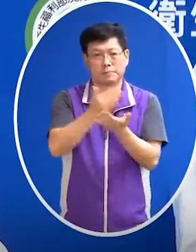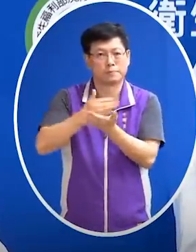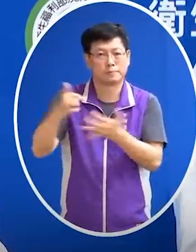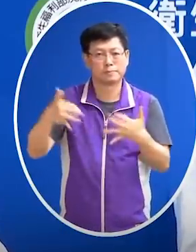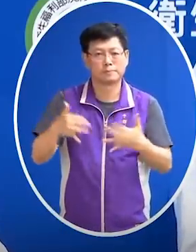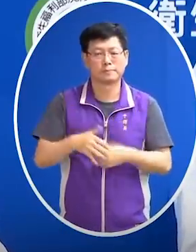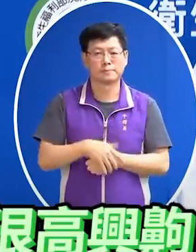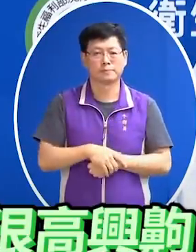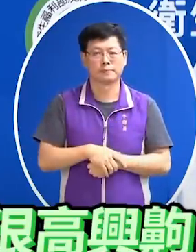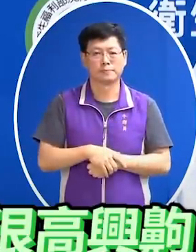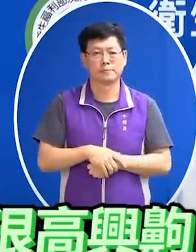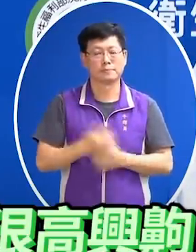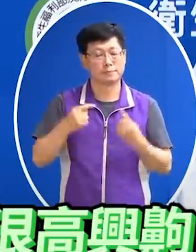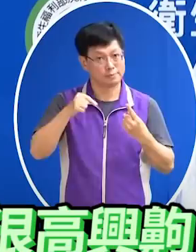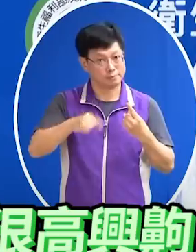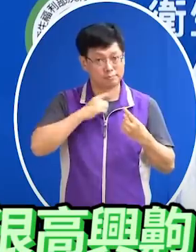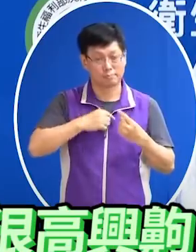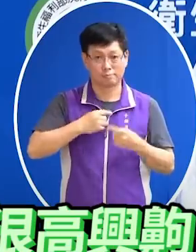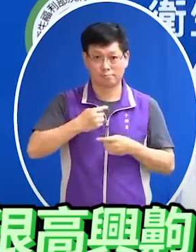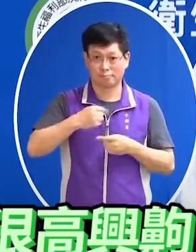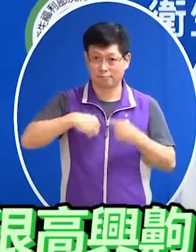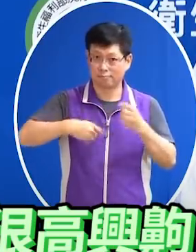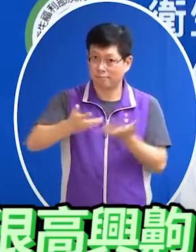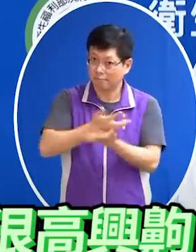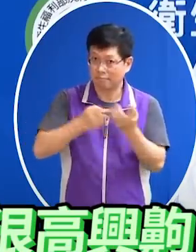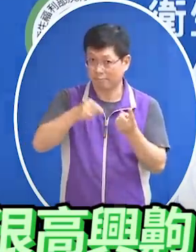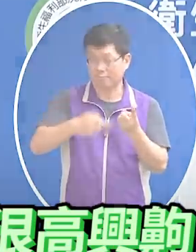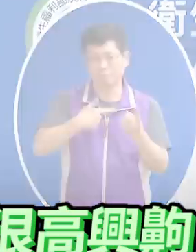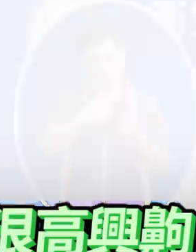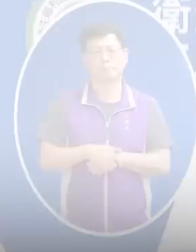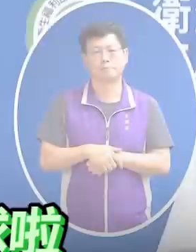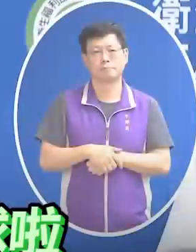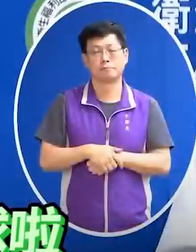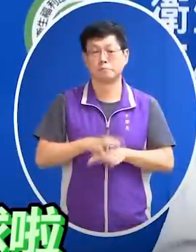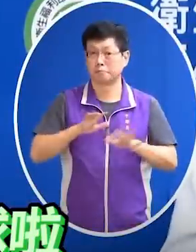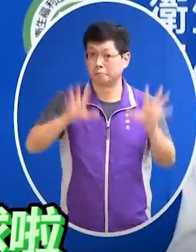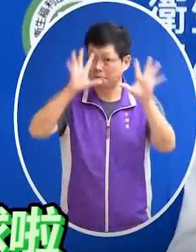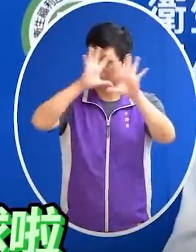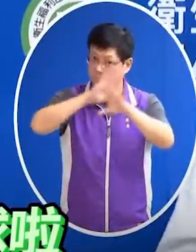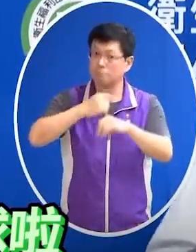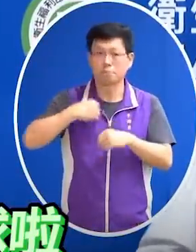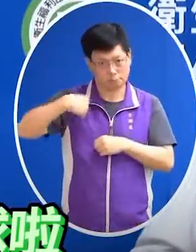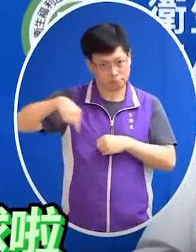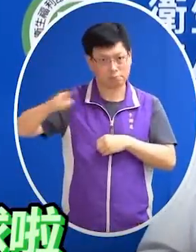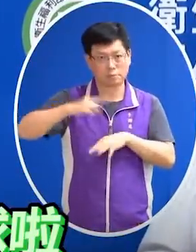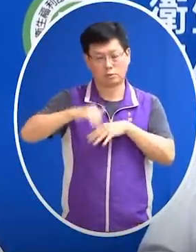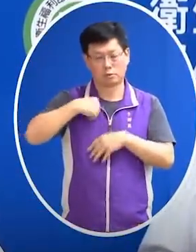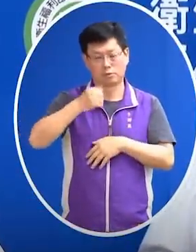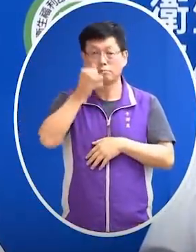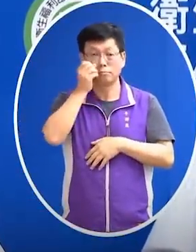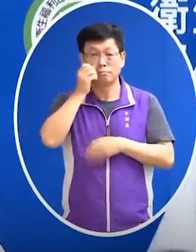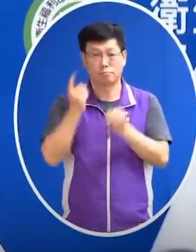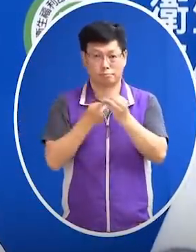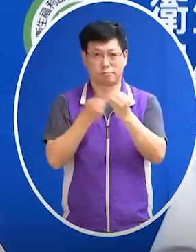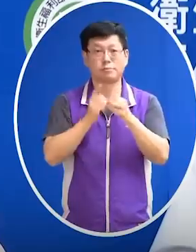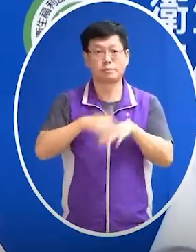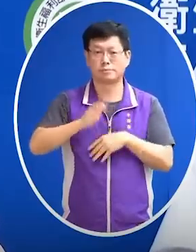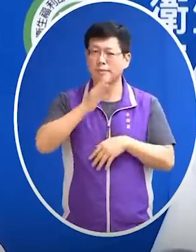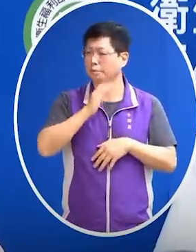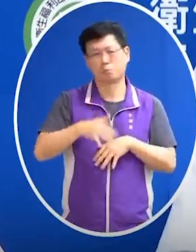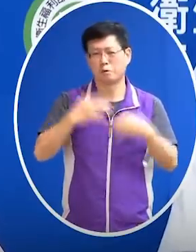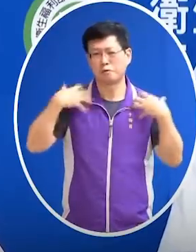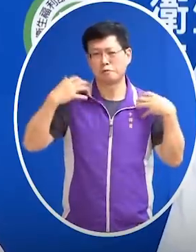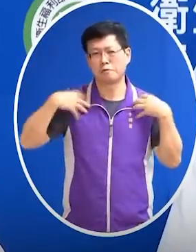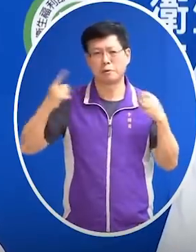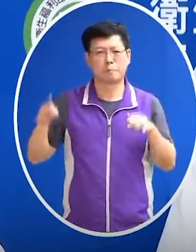关的问题。所以在这方面，我觉得也是觉得很高兴今天晚上我会去看球了那但是不会